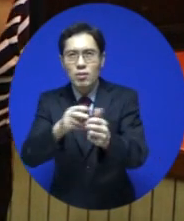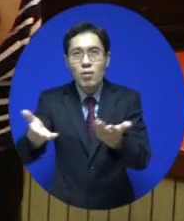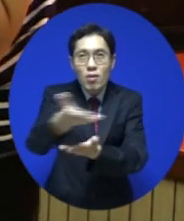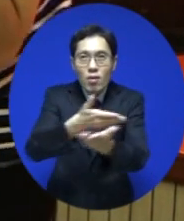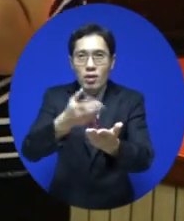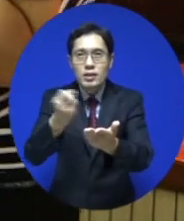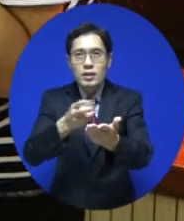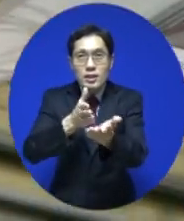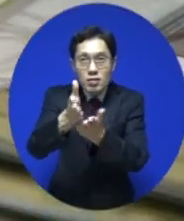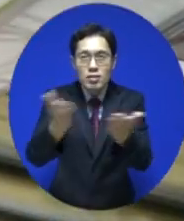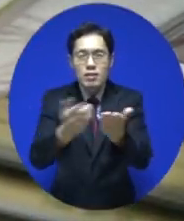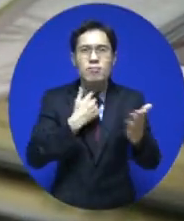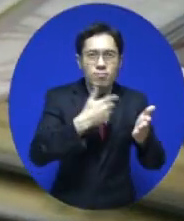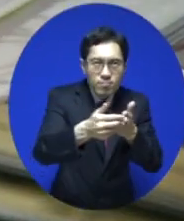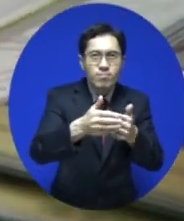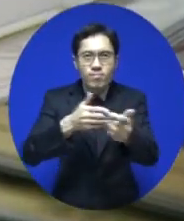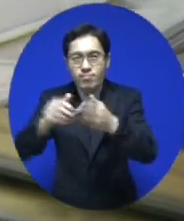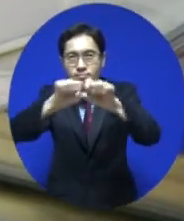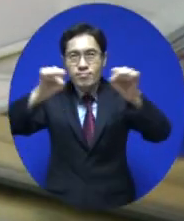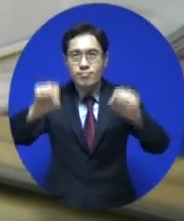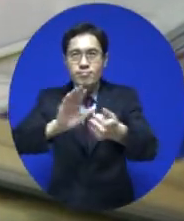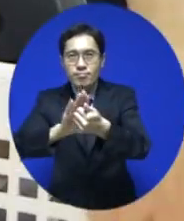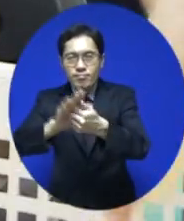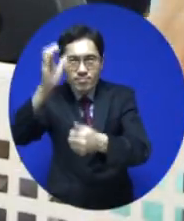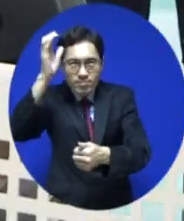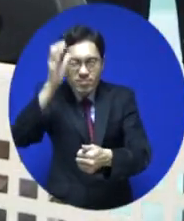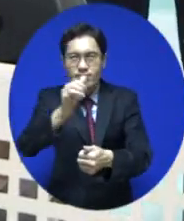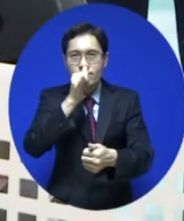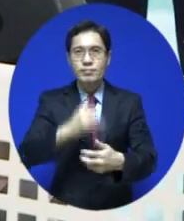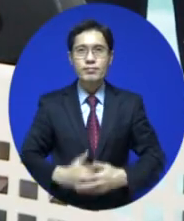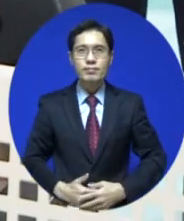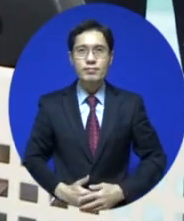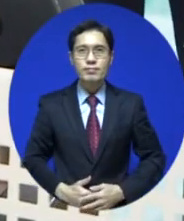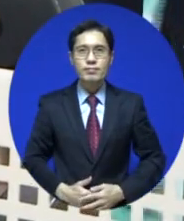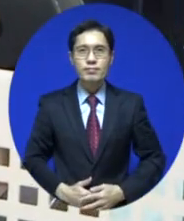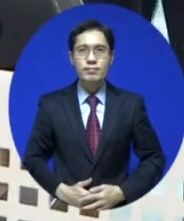정보 교환과 진로직업체험 시스템 구축에 도움이 된 것으로 기대되고 있습니다.